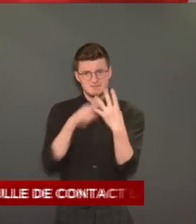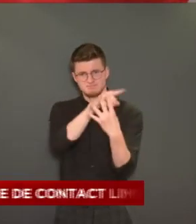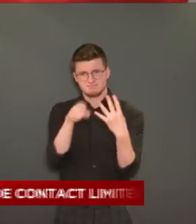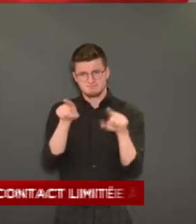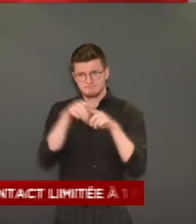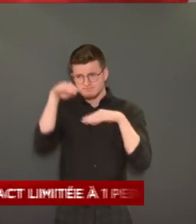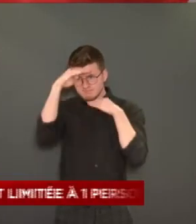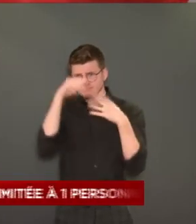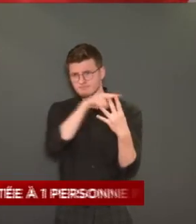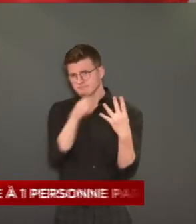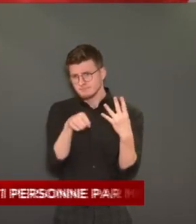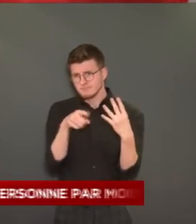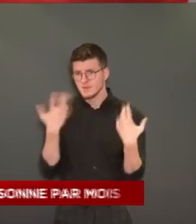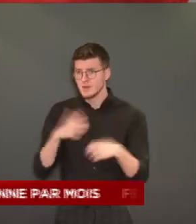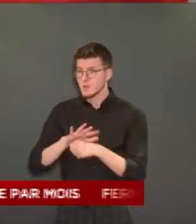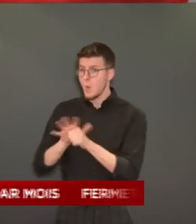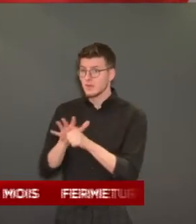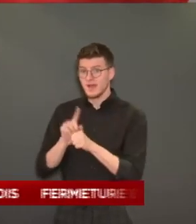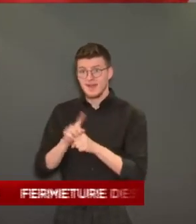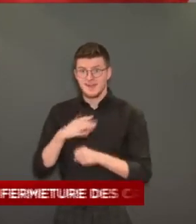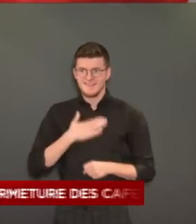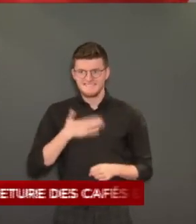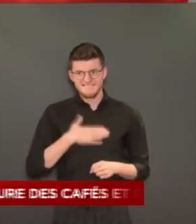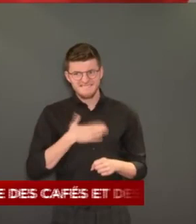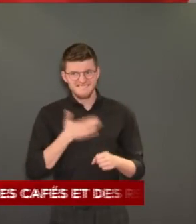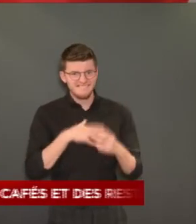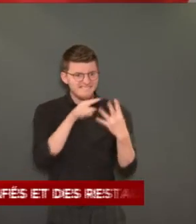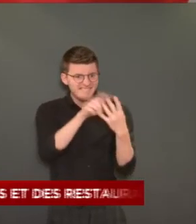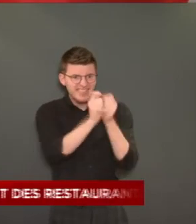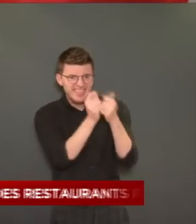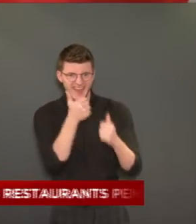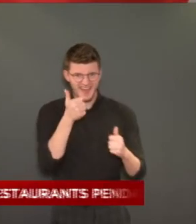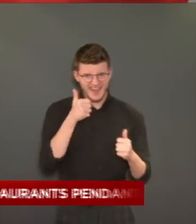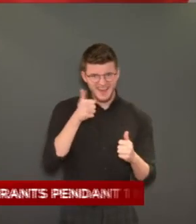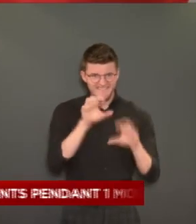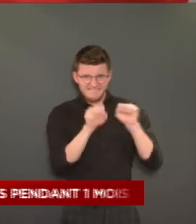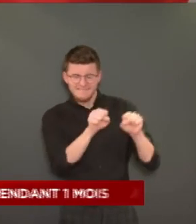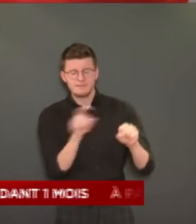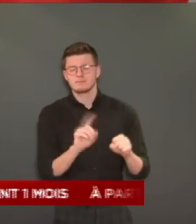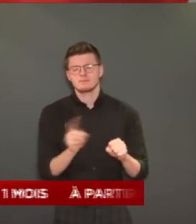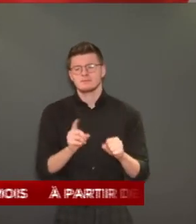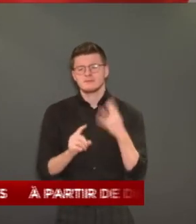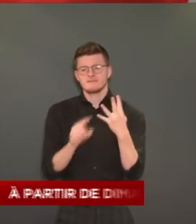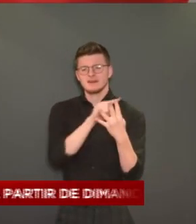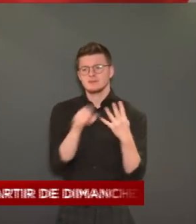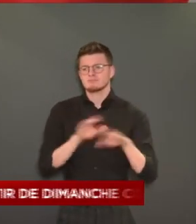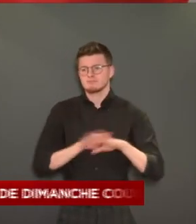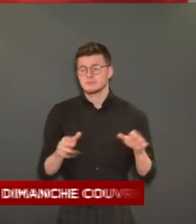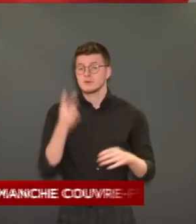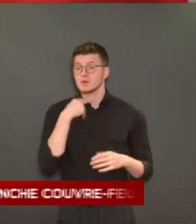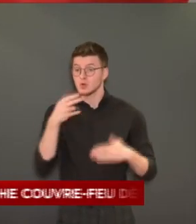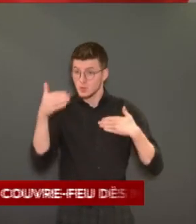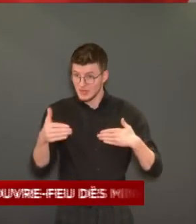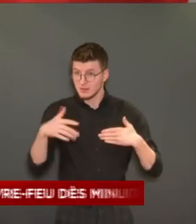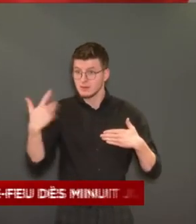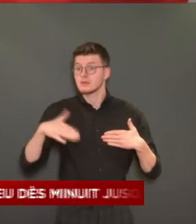pas d'inviter trop souvent parce que le virus apprécie ce genre de situation. Donc, 15 jours, 4 personnes, les mêmes pendant 15 jours. Et après, vous